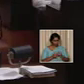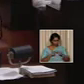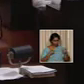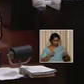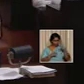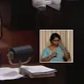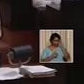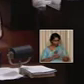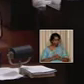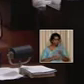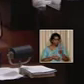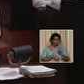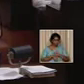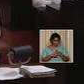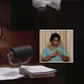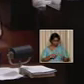मट पोड़